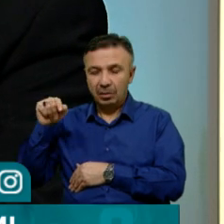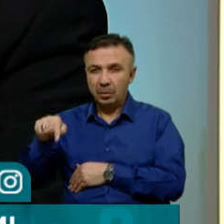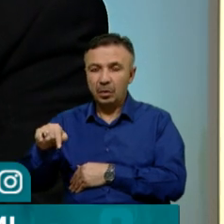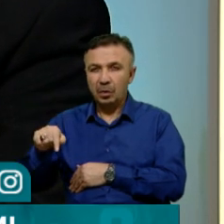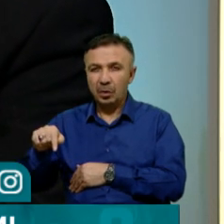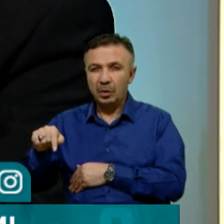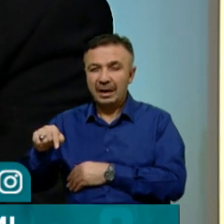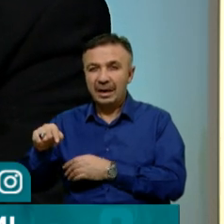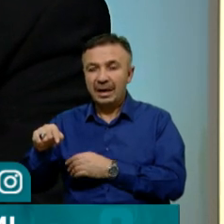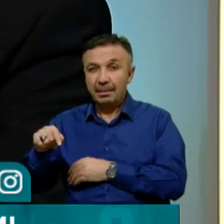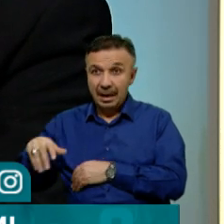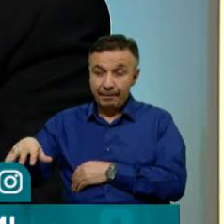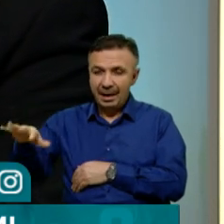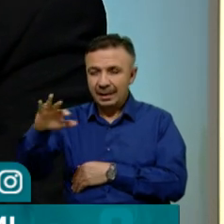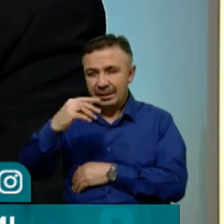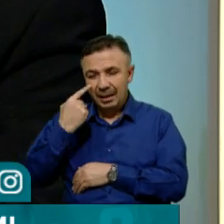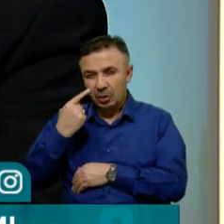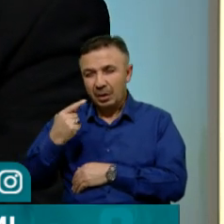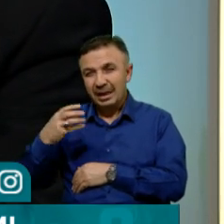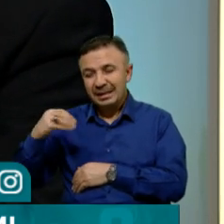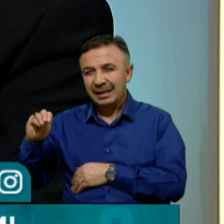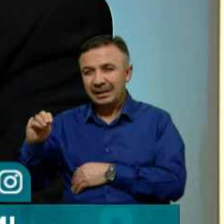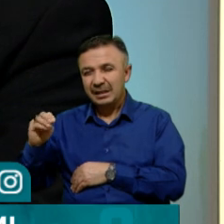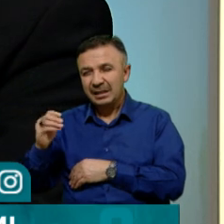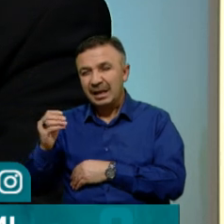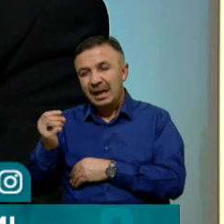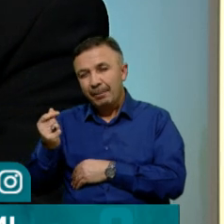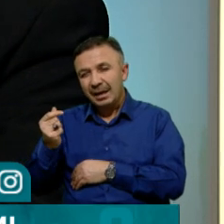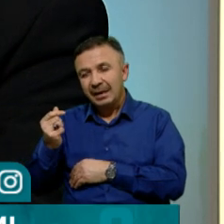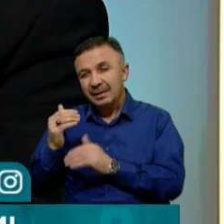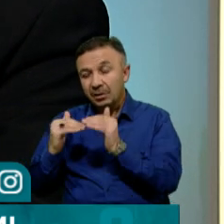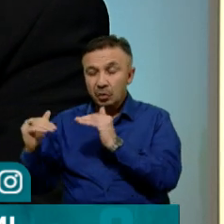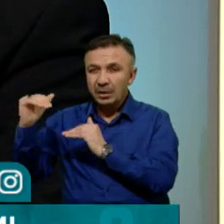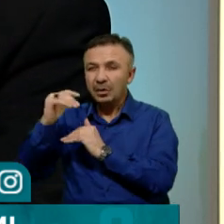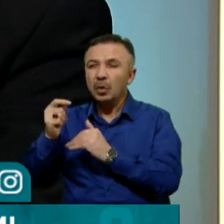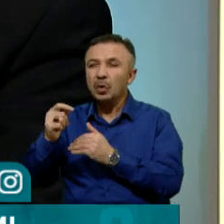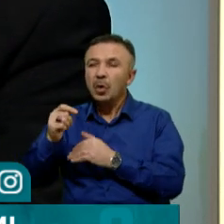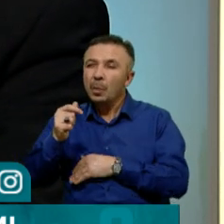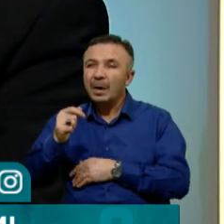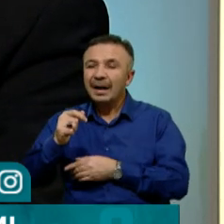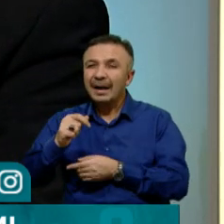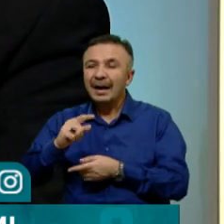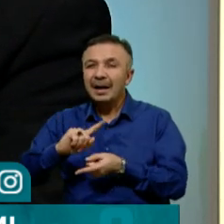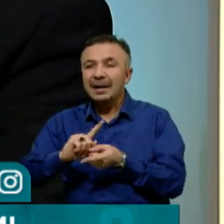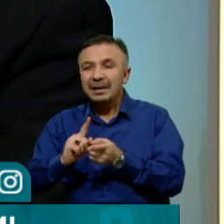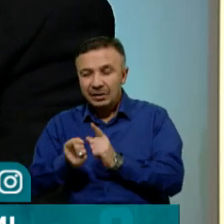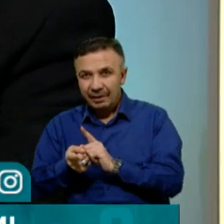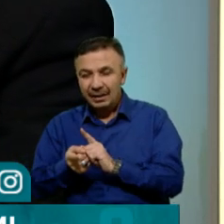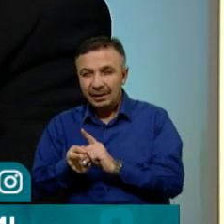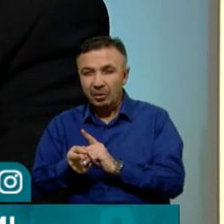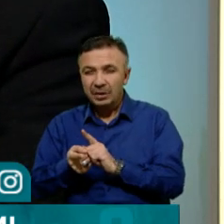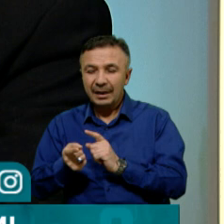piyasa şartlarına göre be satış fiyatı üzerinden onu paraya çevirir o şekilde